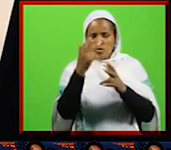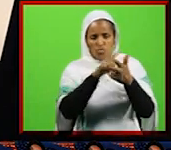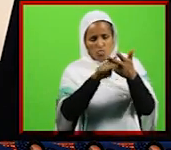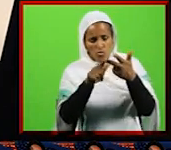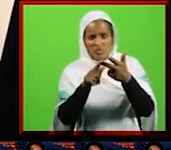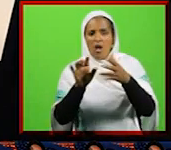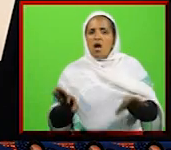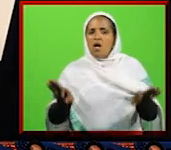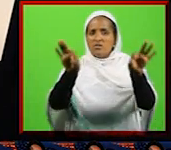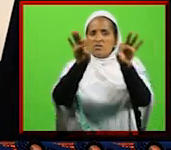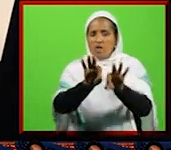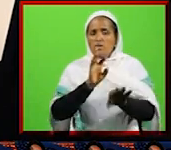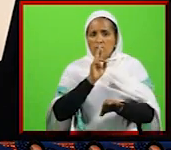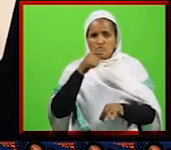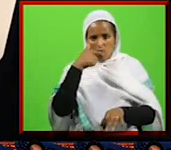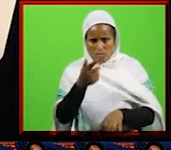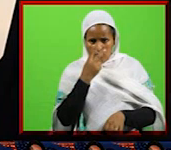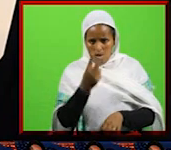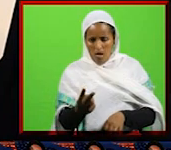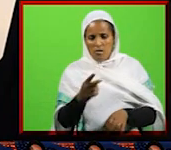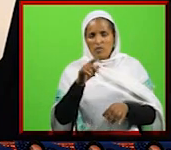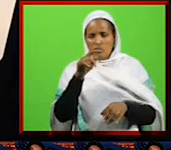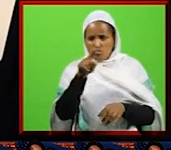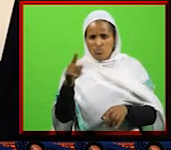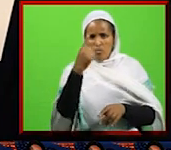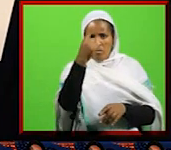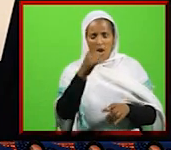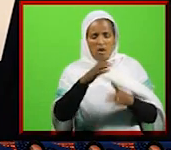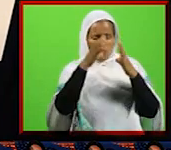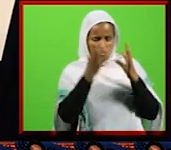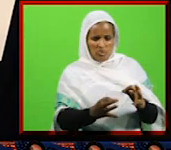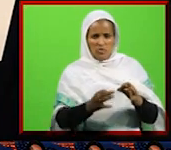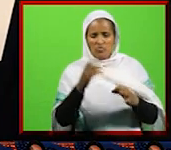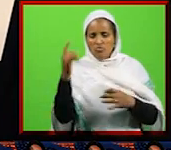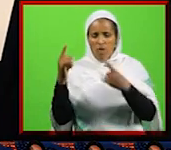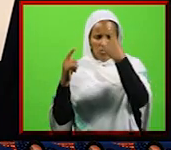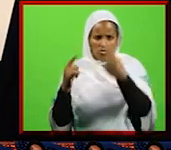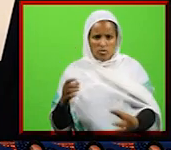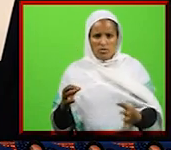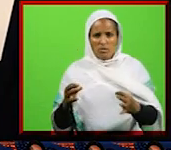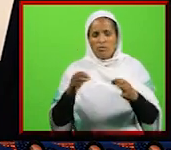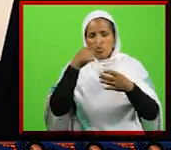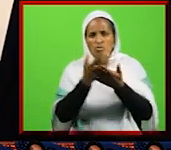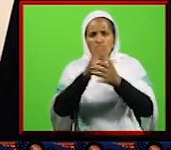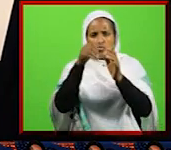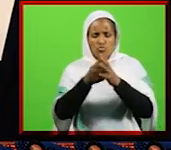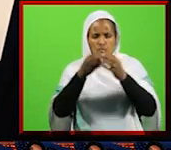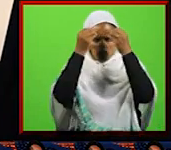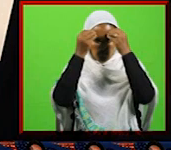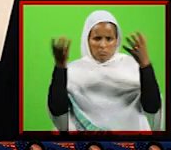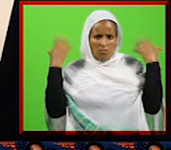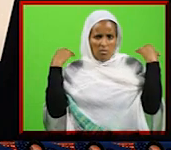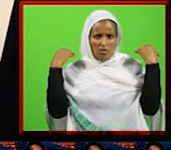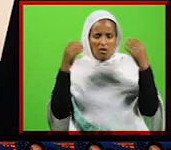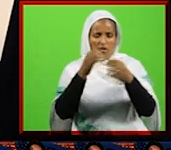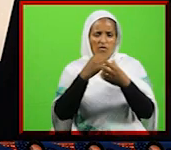አስፈላጊዎች ናቸው ያልናቸው ነገር አሉ። እሱ ባንዲት እንድወሰን እሷ ባንዲት እንድወሰን የምንለው ነገሮች ሁሉ ታጥተው ፍቅር ከልቶ ሐዋርያው